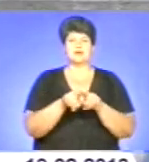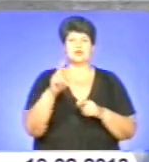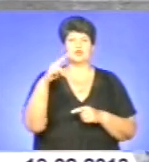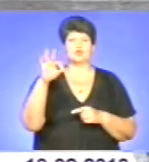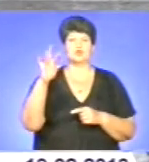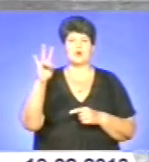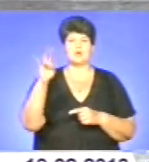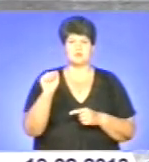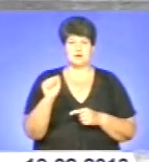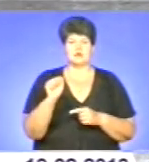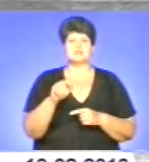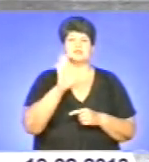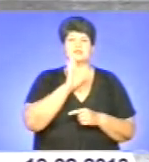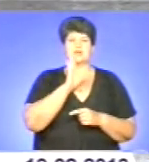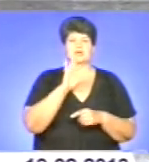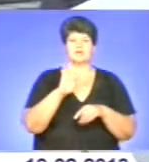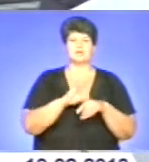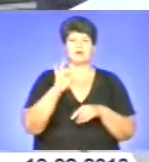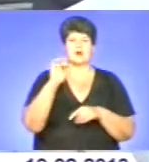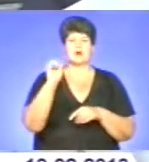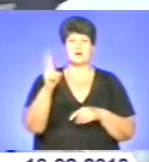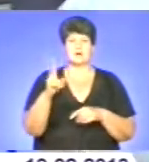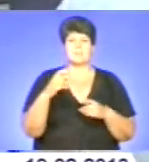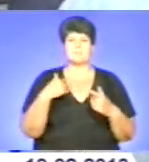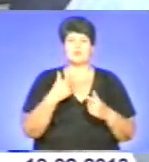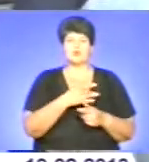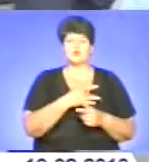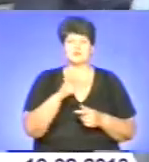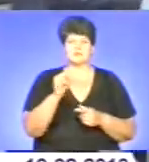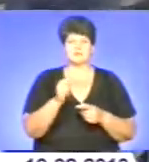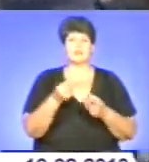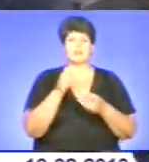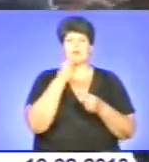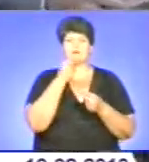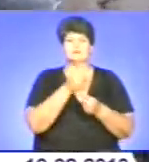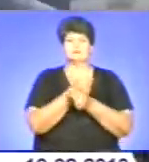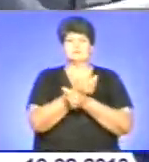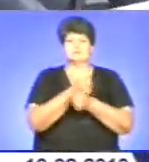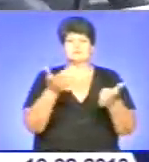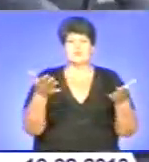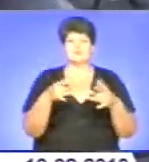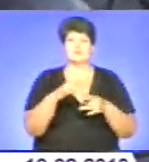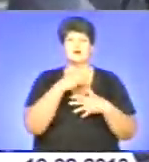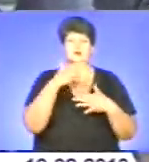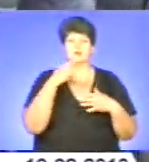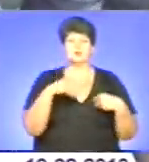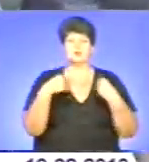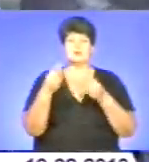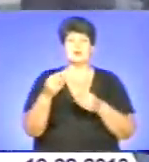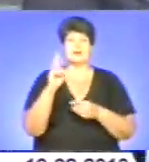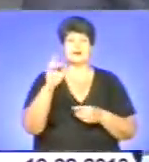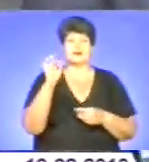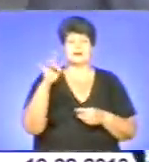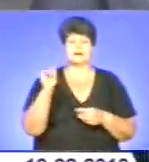це жінки які хворіють на рак молочної залози продукти розійшлися в мить частину пакунків передали до благодійного фонду Карітас і